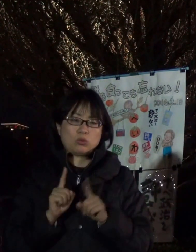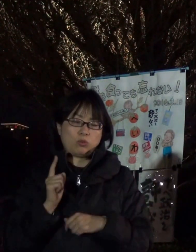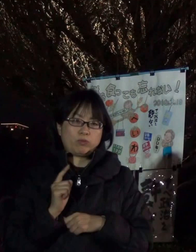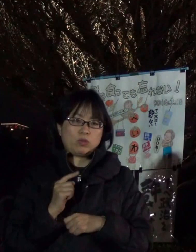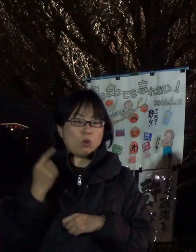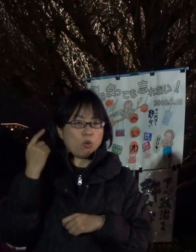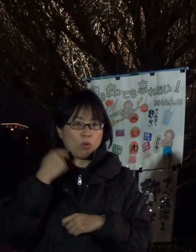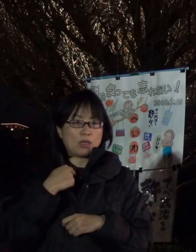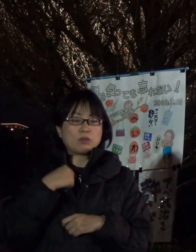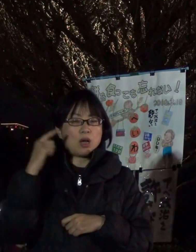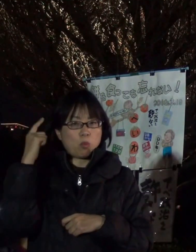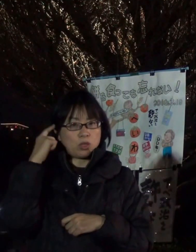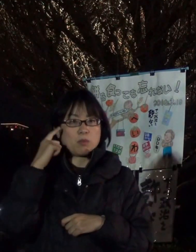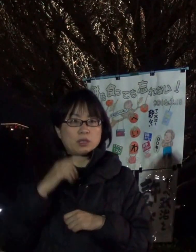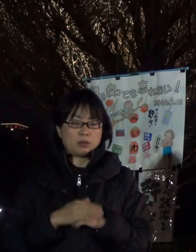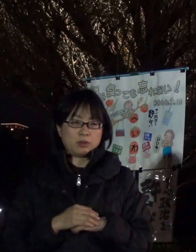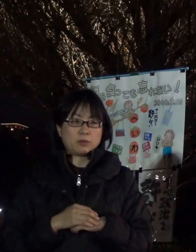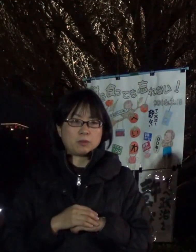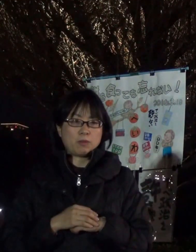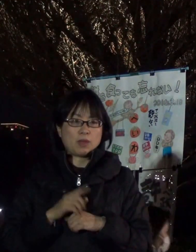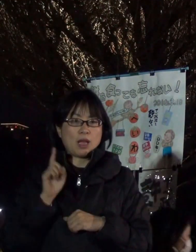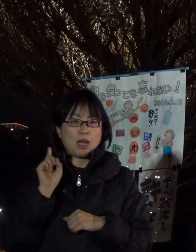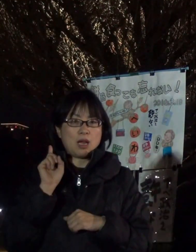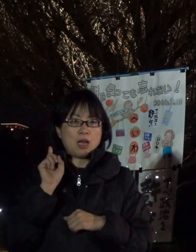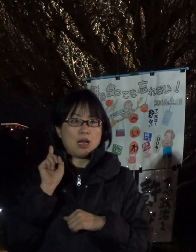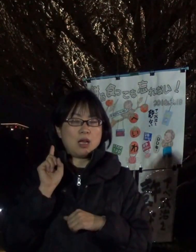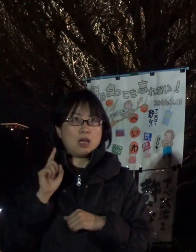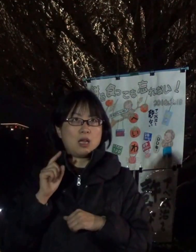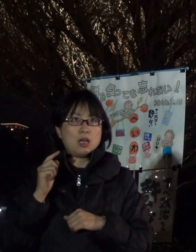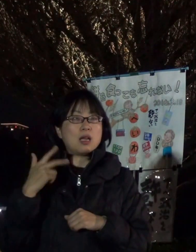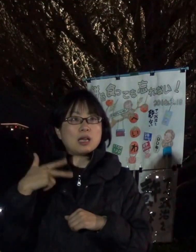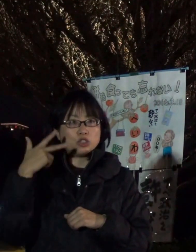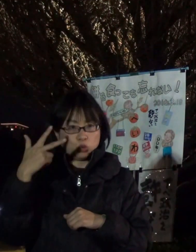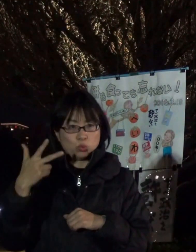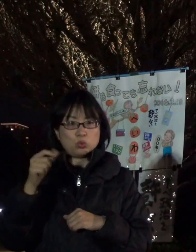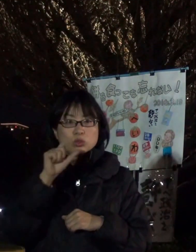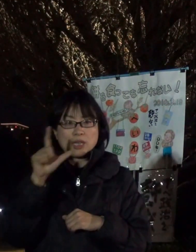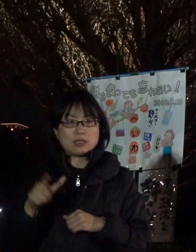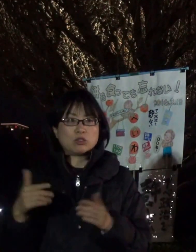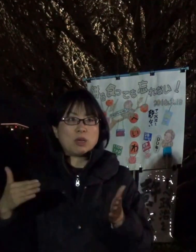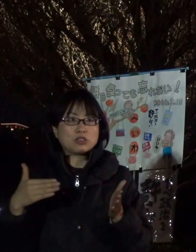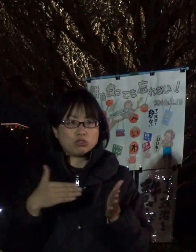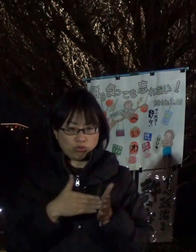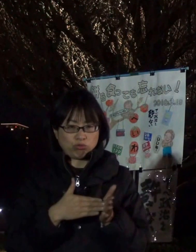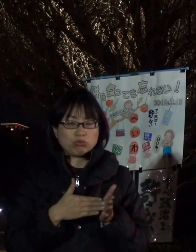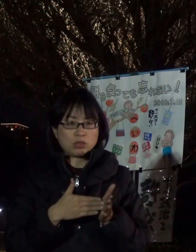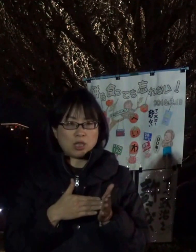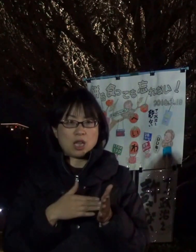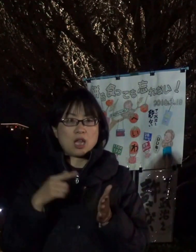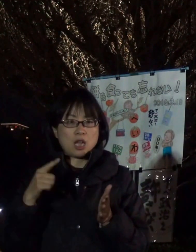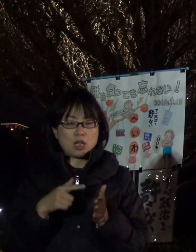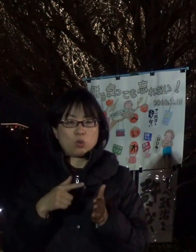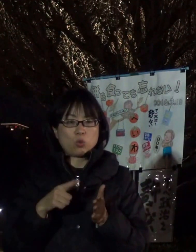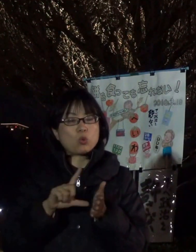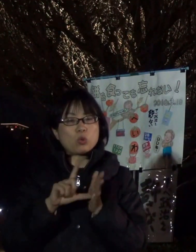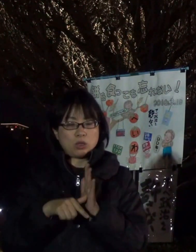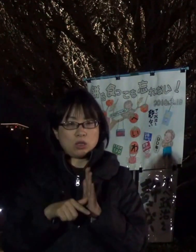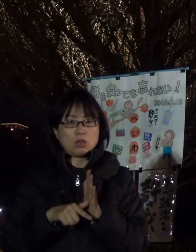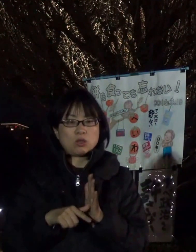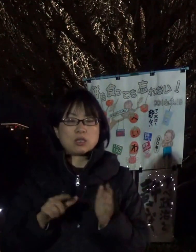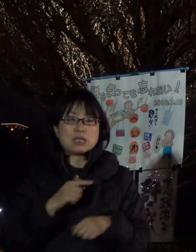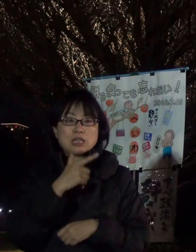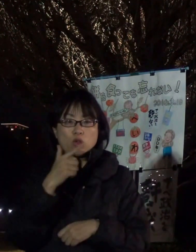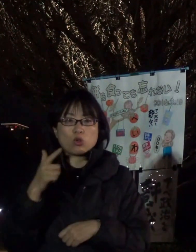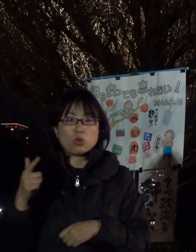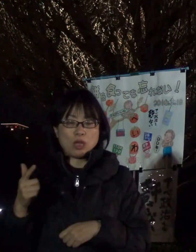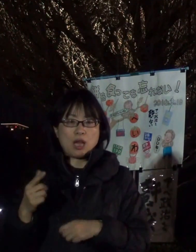のでまた各所の数字が出てくると思います。で、その際にちょっとタンクの空き容量とまとめてお話できるかと思いますし、また